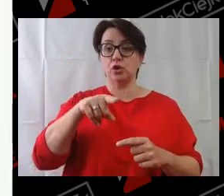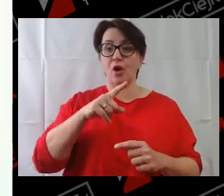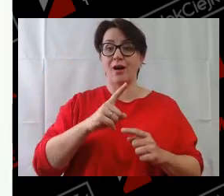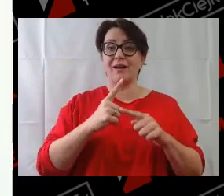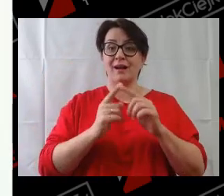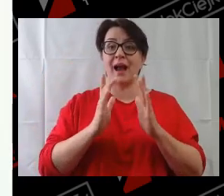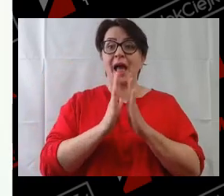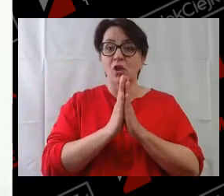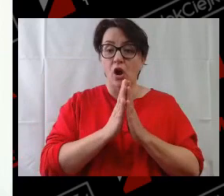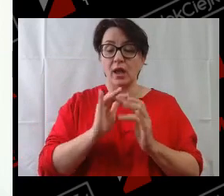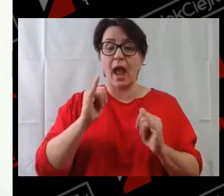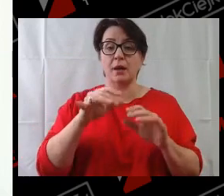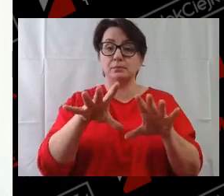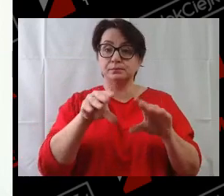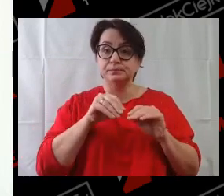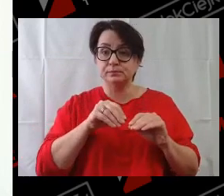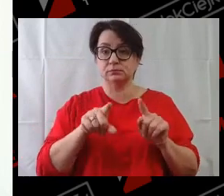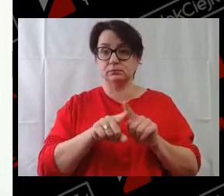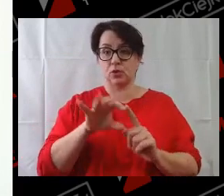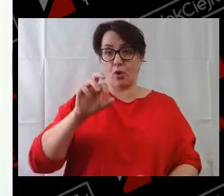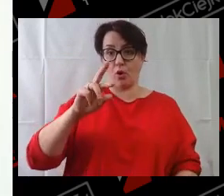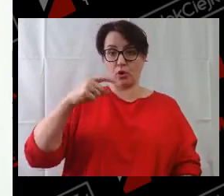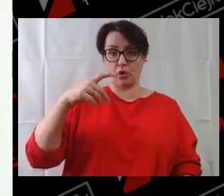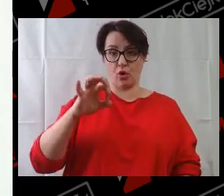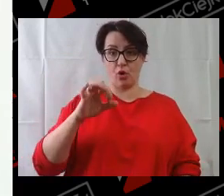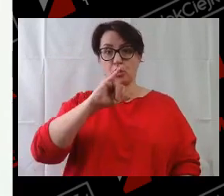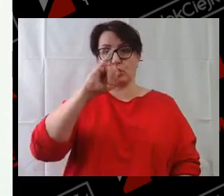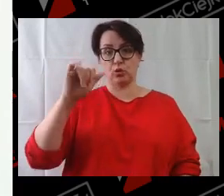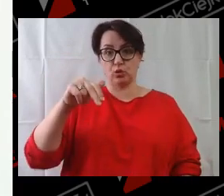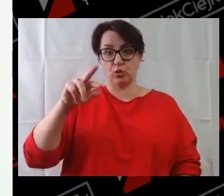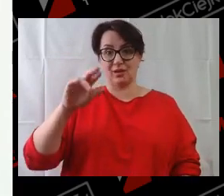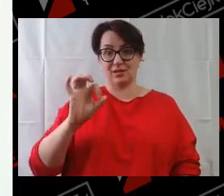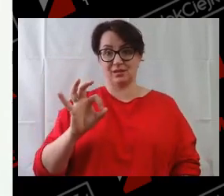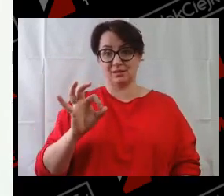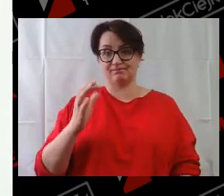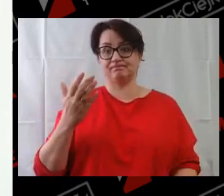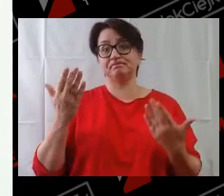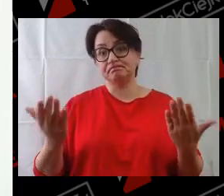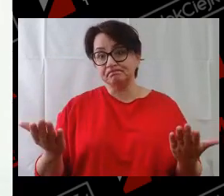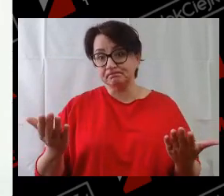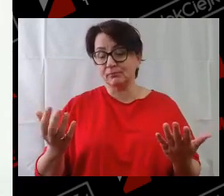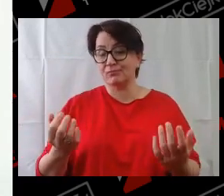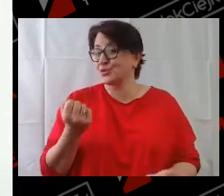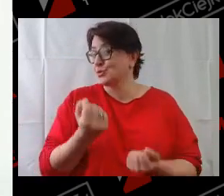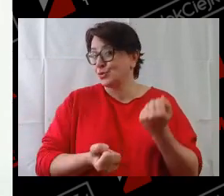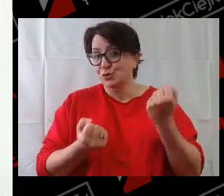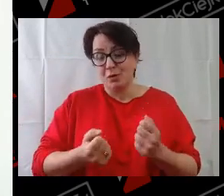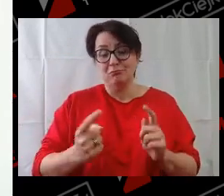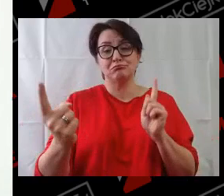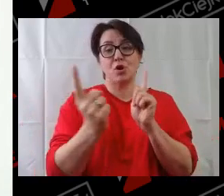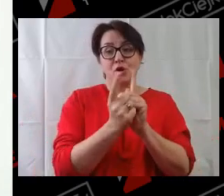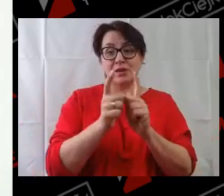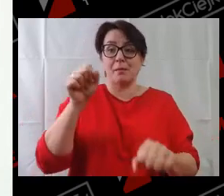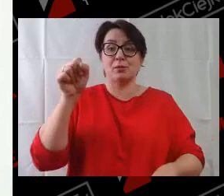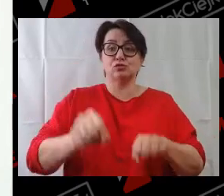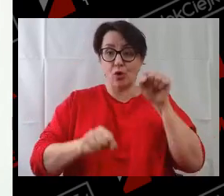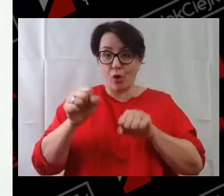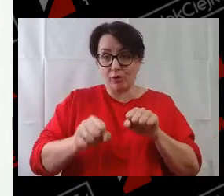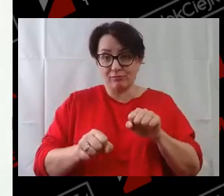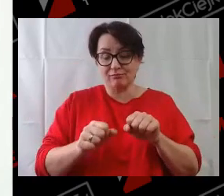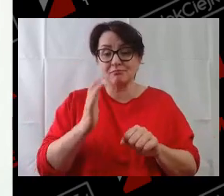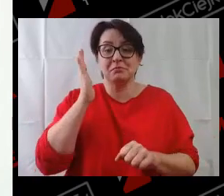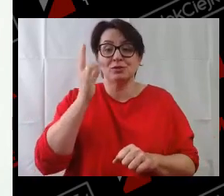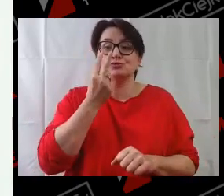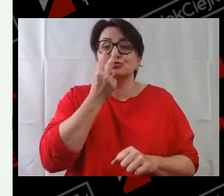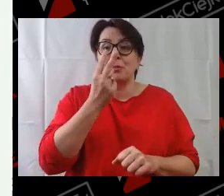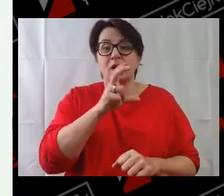jaką przybiera Ordo iuris także panowie zobaczymy się w sądzie Zobaczymy czy te